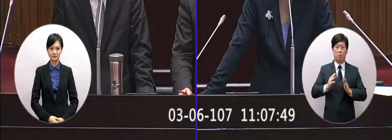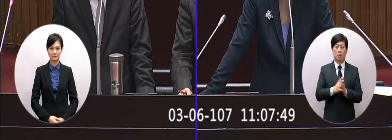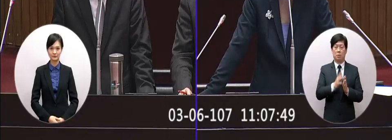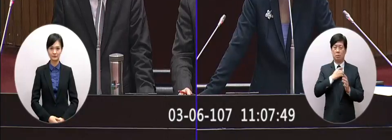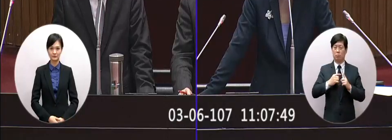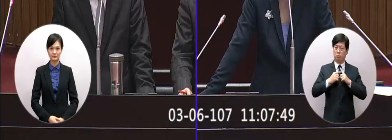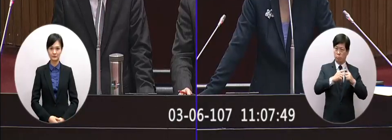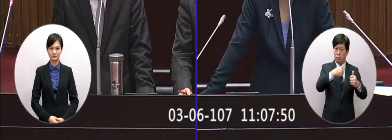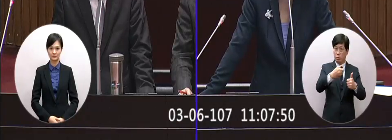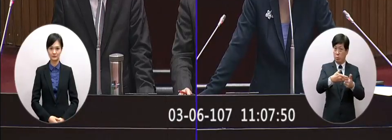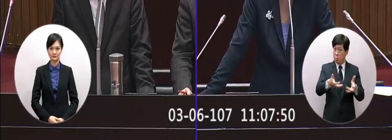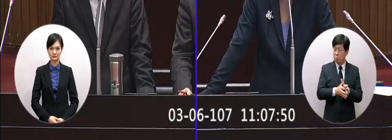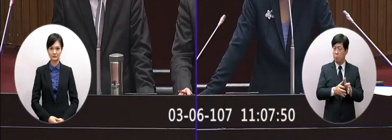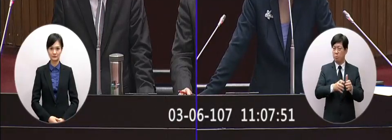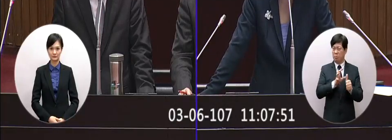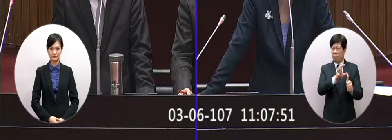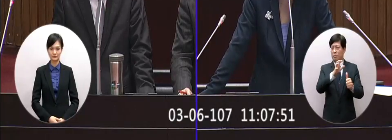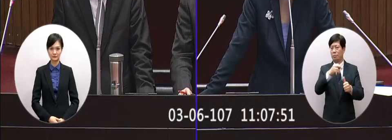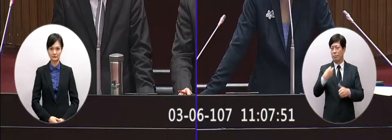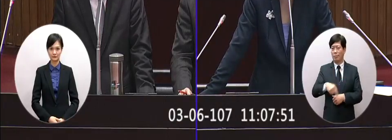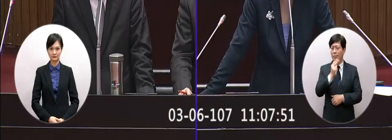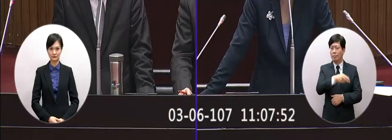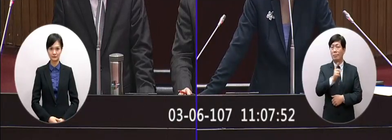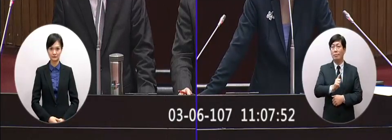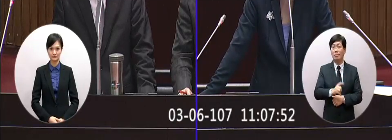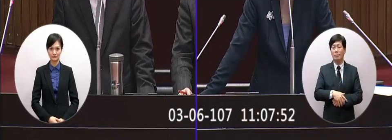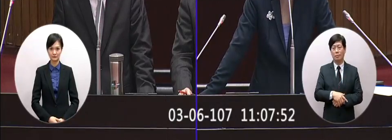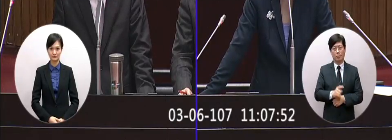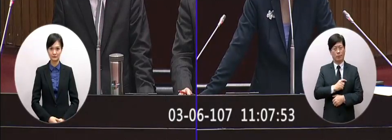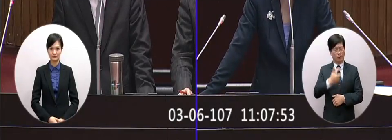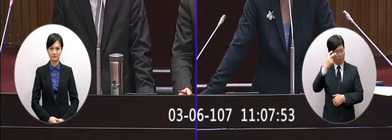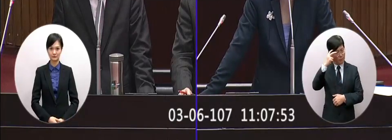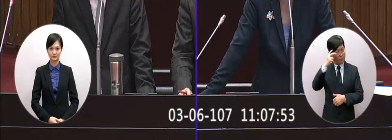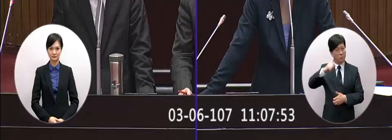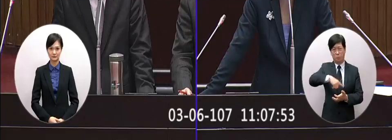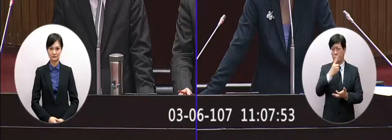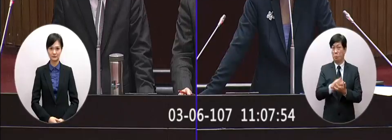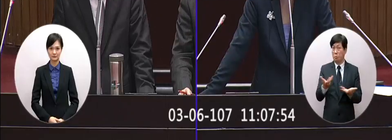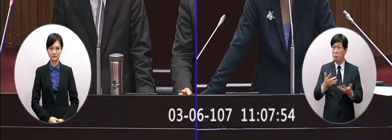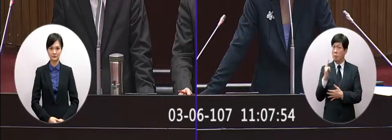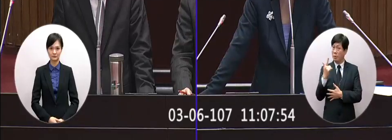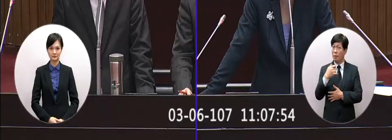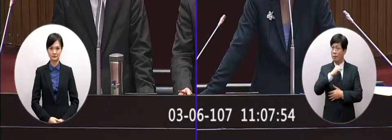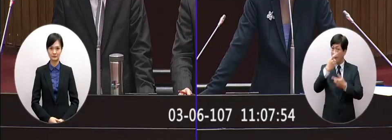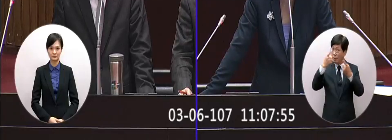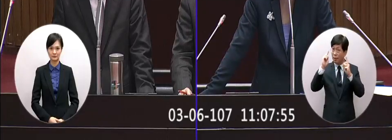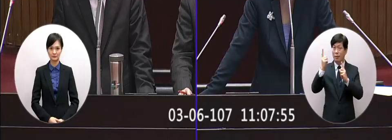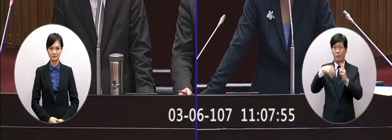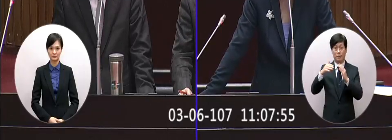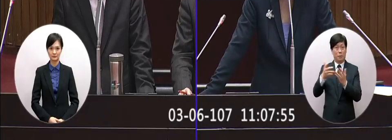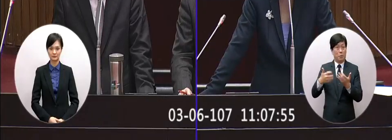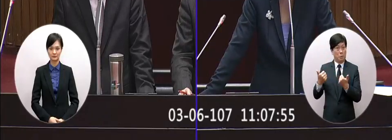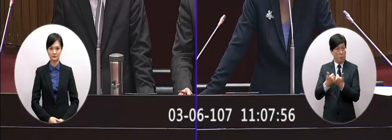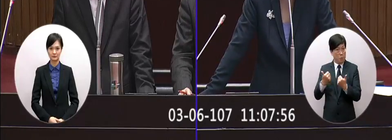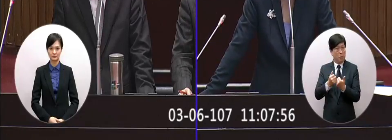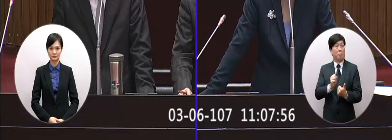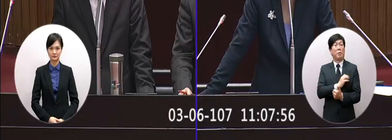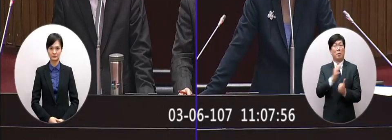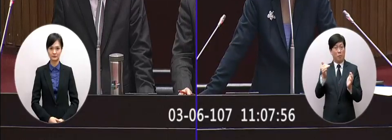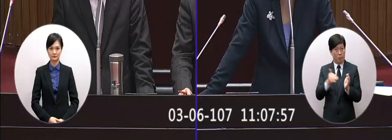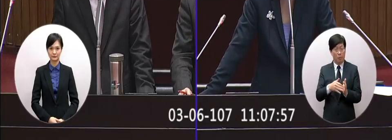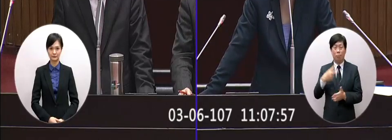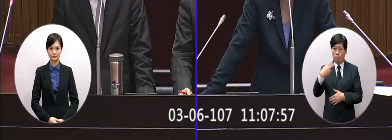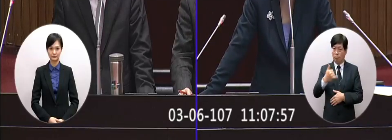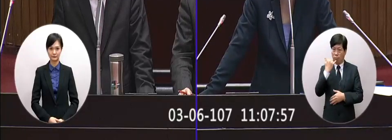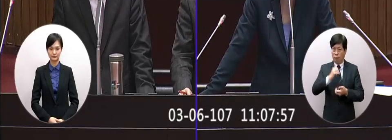冲教育部来向，而且他坚持所有的事件要等台大的校务会议开完之后